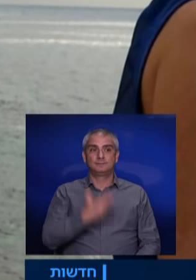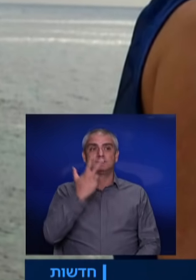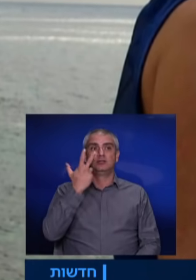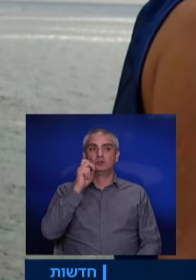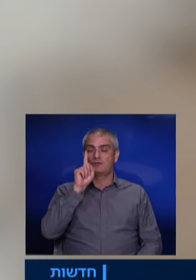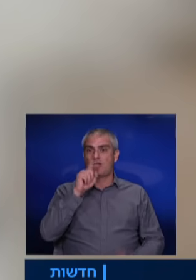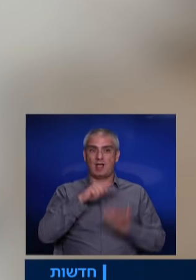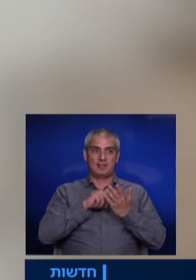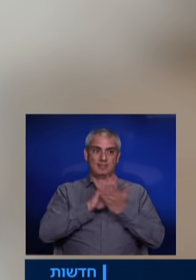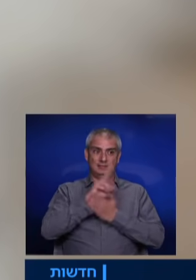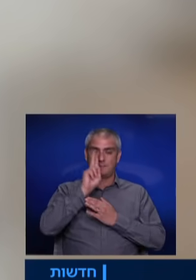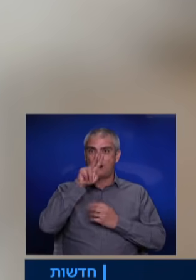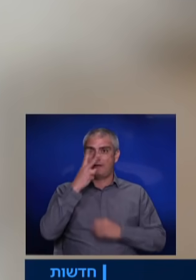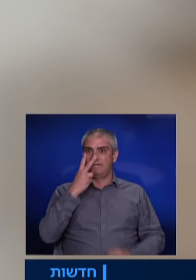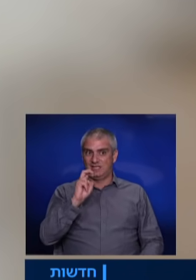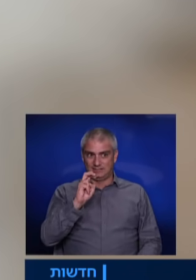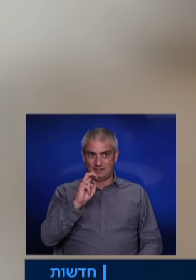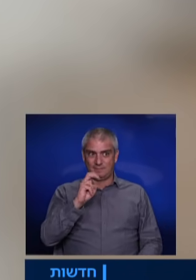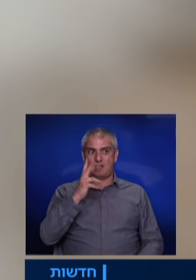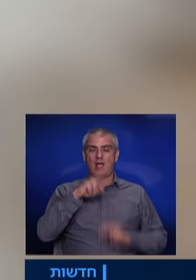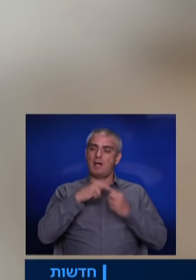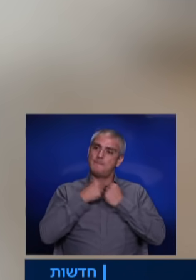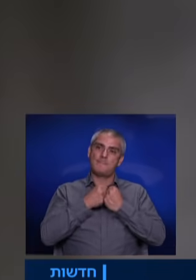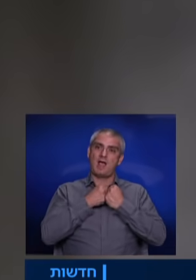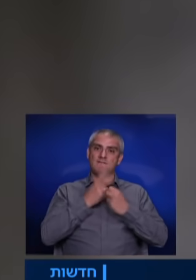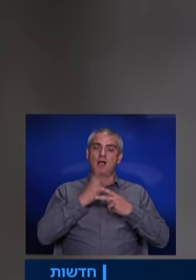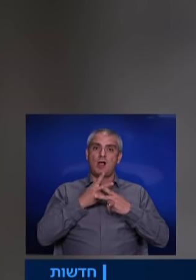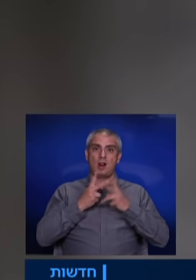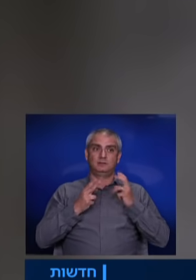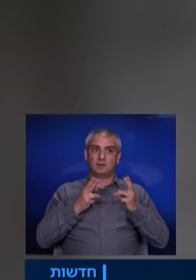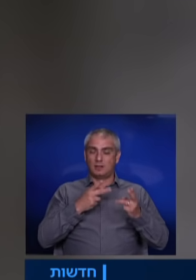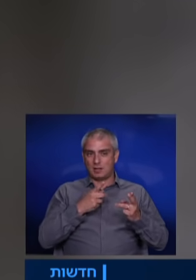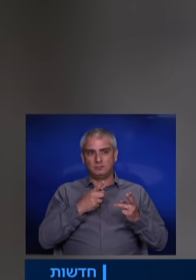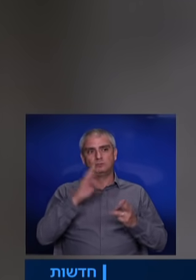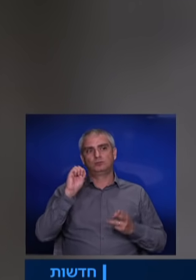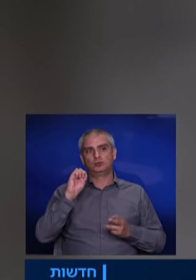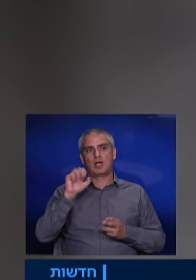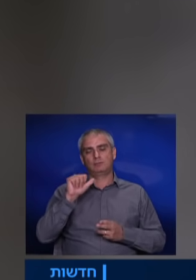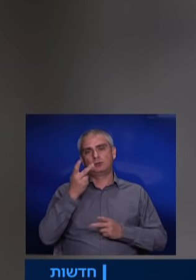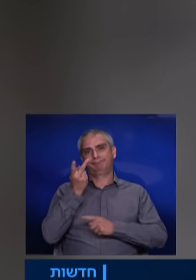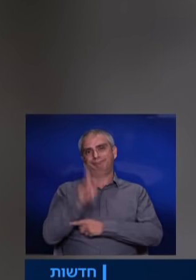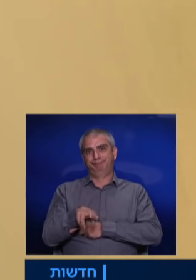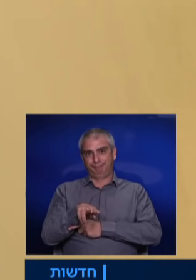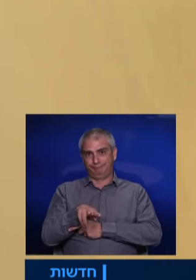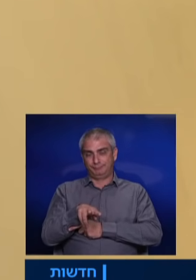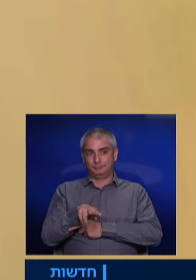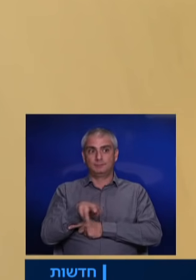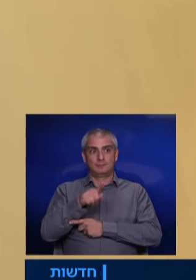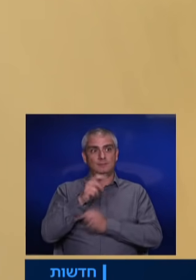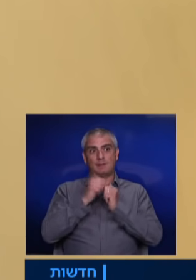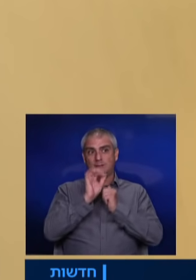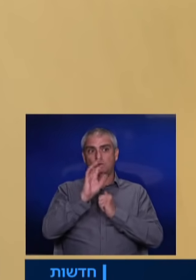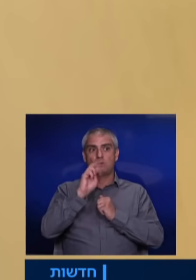ב-31 בדצמבר 2020, ואחרי מאבק עם מחלת הסרטן, משה אפשטיין הלך לעולמו, בת זוגו